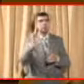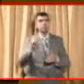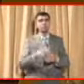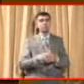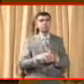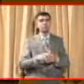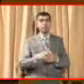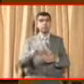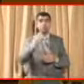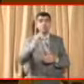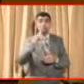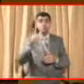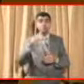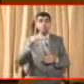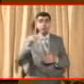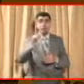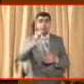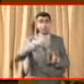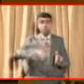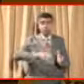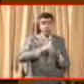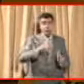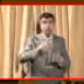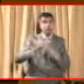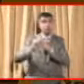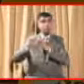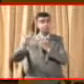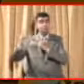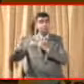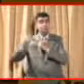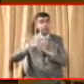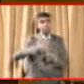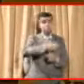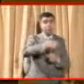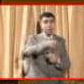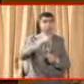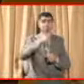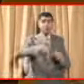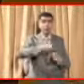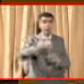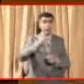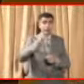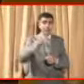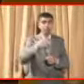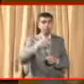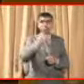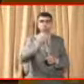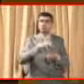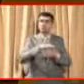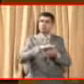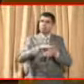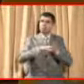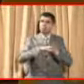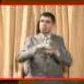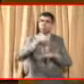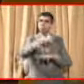يعمروا السيترنات، واللي عنده الموتور اللي عنده السيترنات يجيب الماء تيبيعوا لنا للناس، وبغينا الله يجزيكم يا سي الوزير تكون الصرامة والحرص على